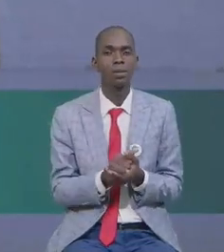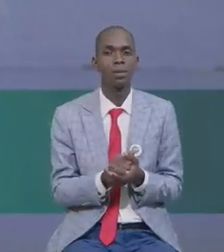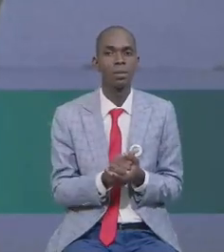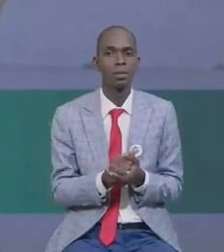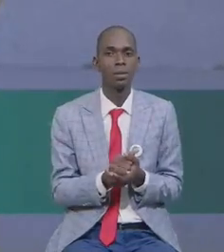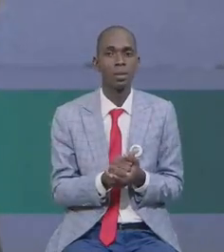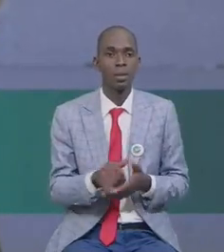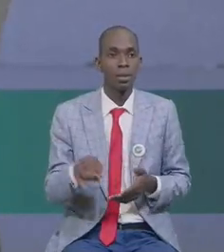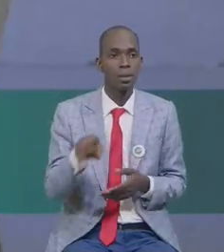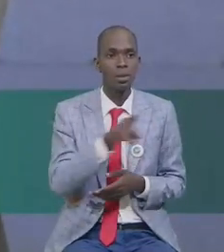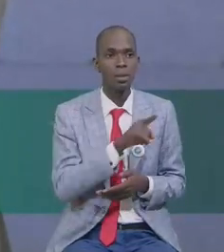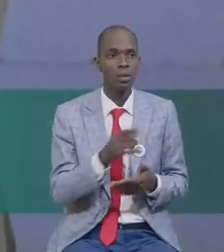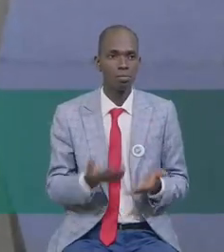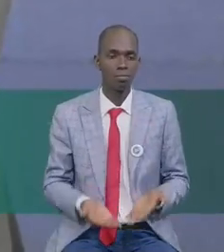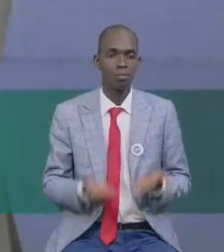Lorsqu'ils